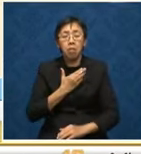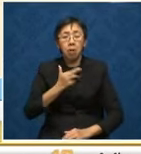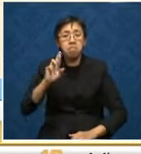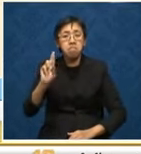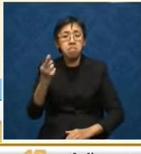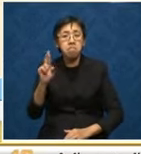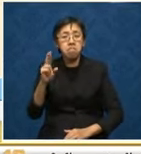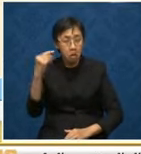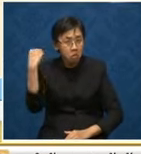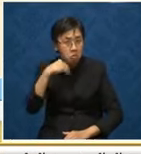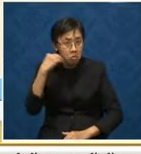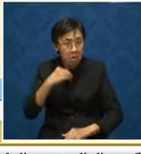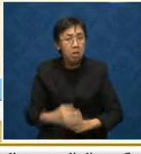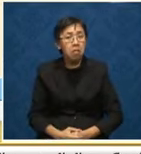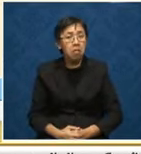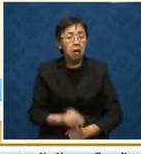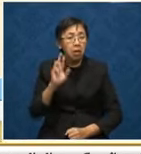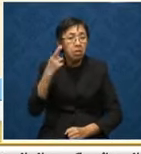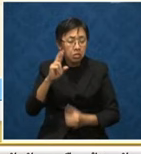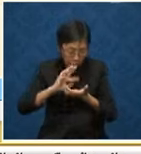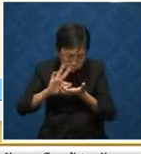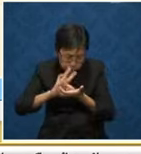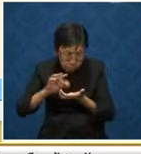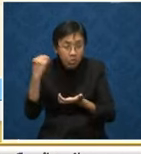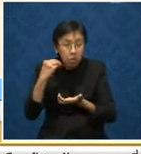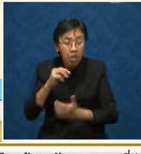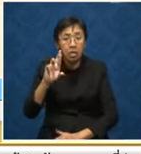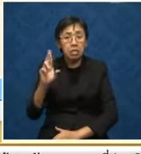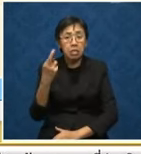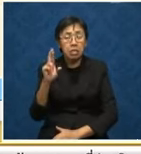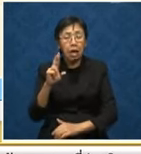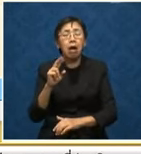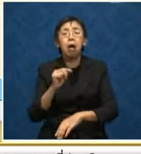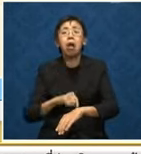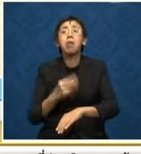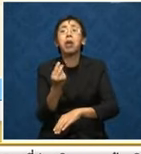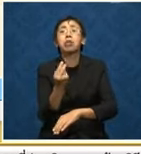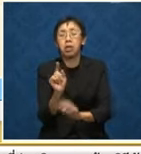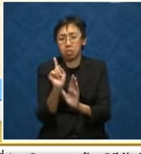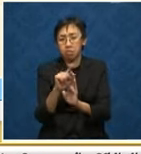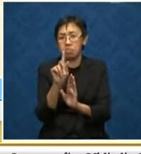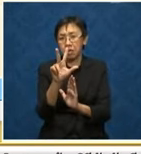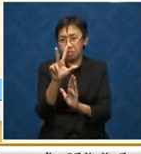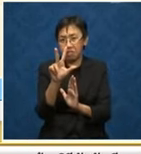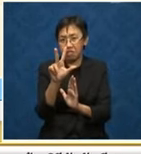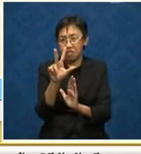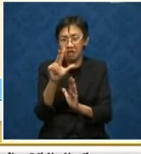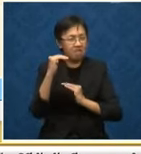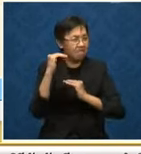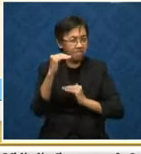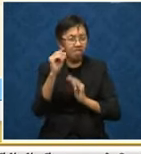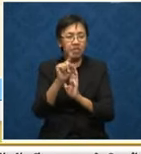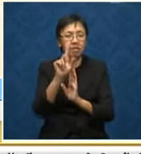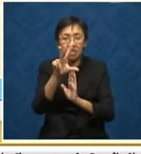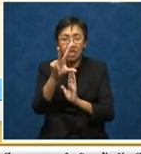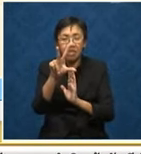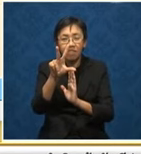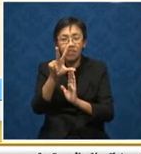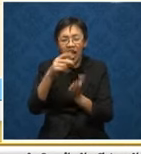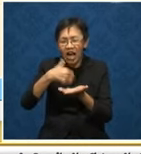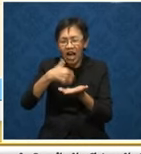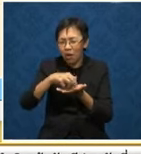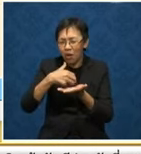ะครับ TikTok เนี่ยเขาจะให้เวลา3นาทีนี่พอดีจบสิ้นกระแสความครับ